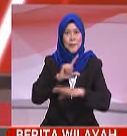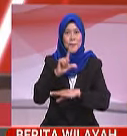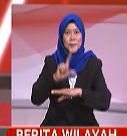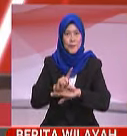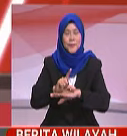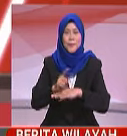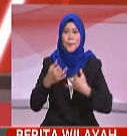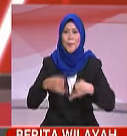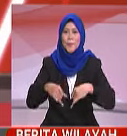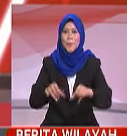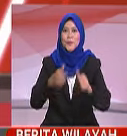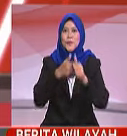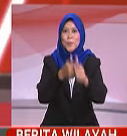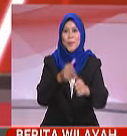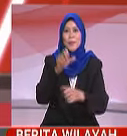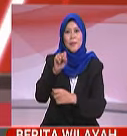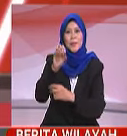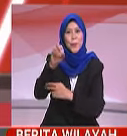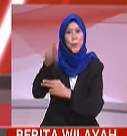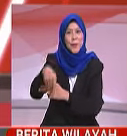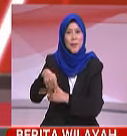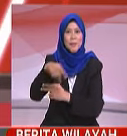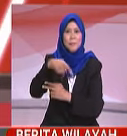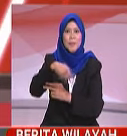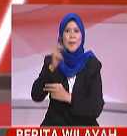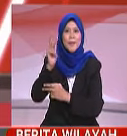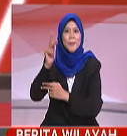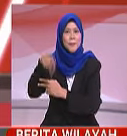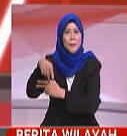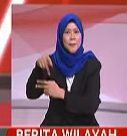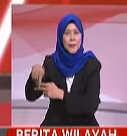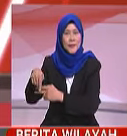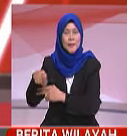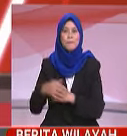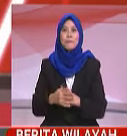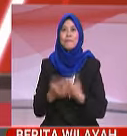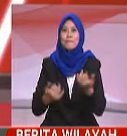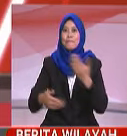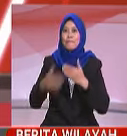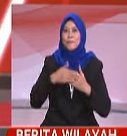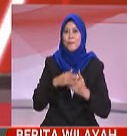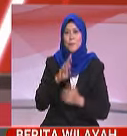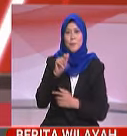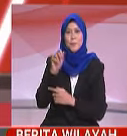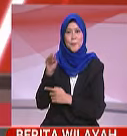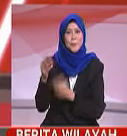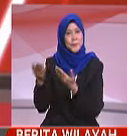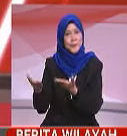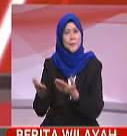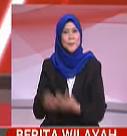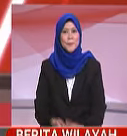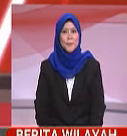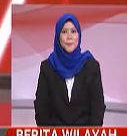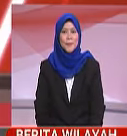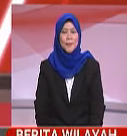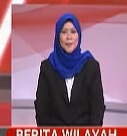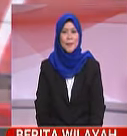dari Labuhan terus patuhi s&op vcv kembali semula ke angkasa Puri silakan